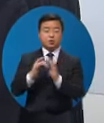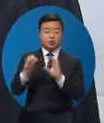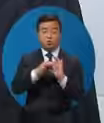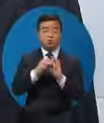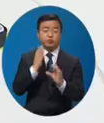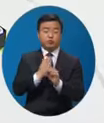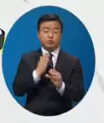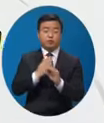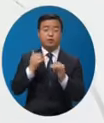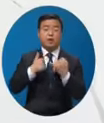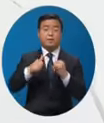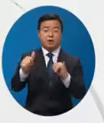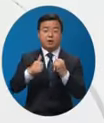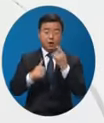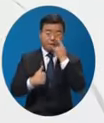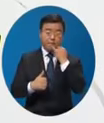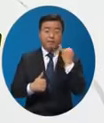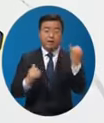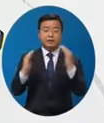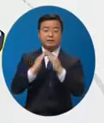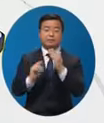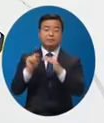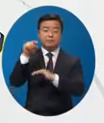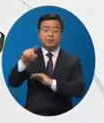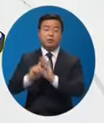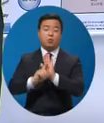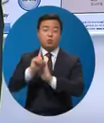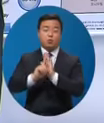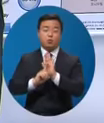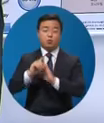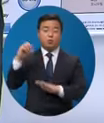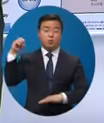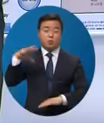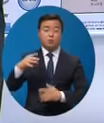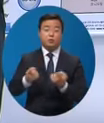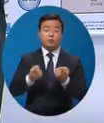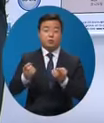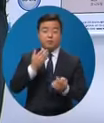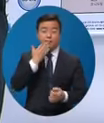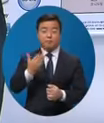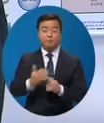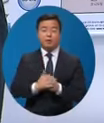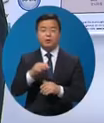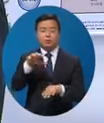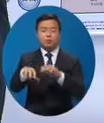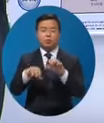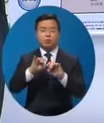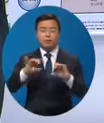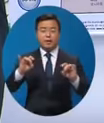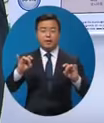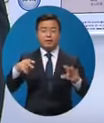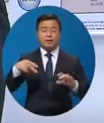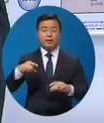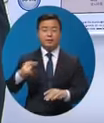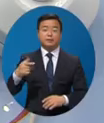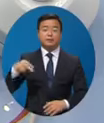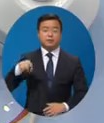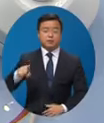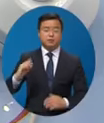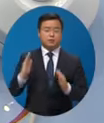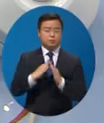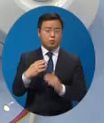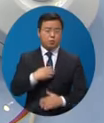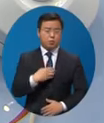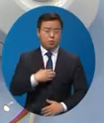집 밖에서도 온도와 조명을 조절할 수 있게 꾸민 스마트홈. 곳곳에 달린 센서는 집안의 위기를